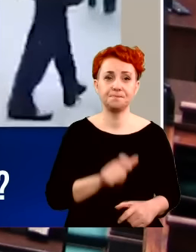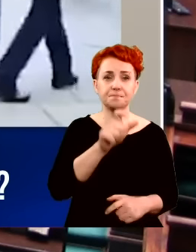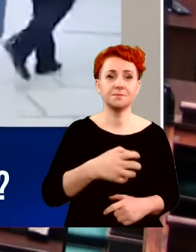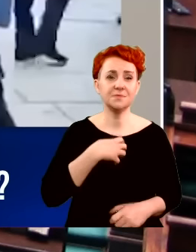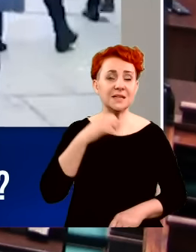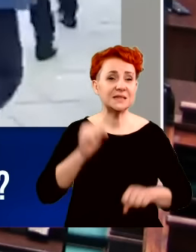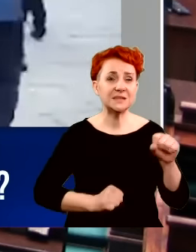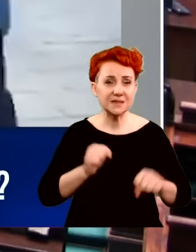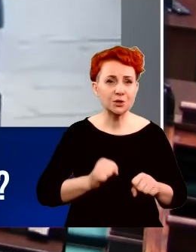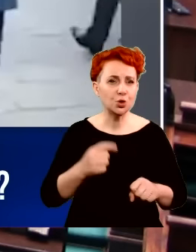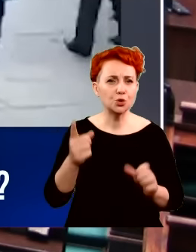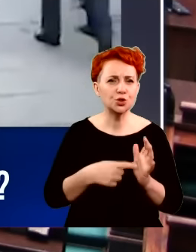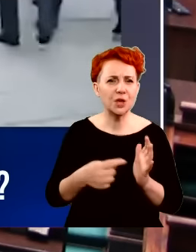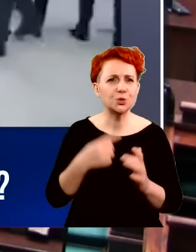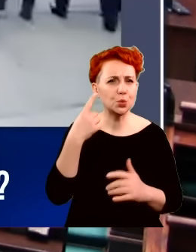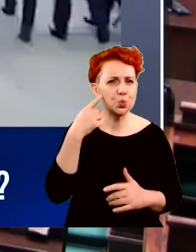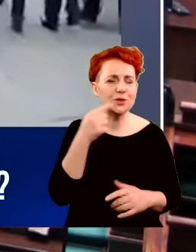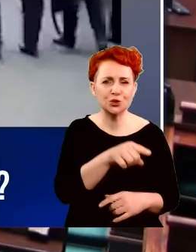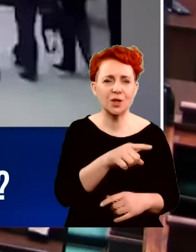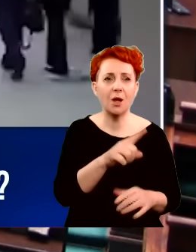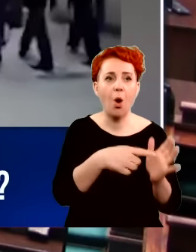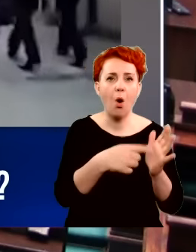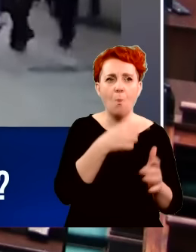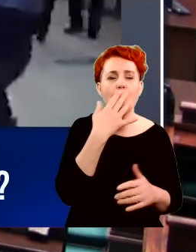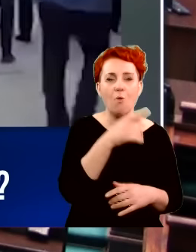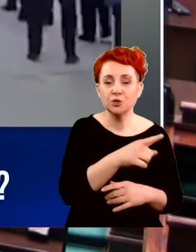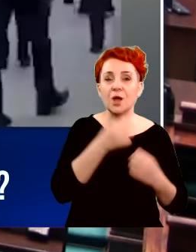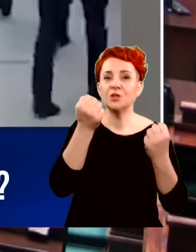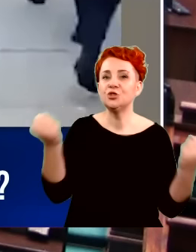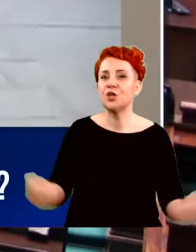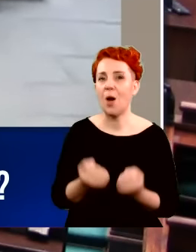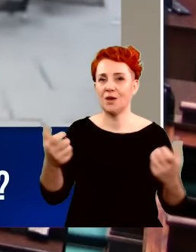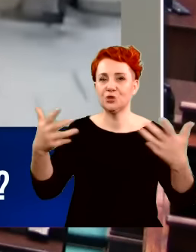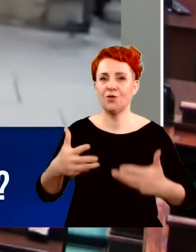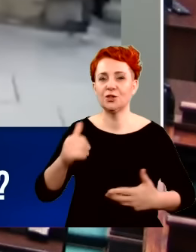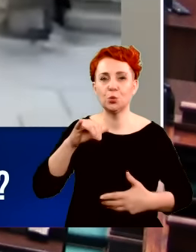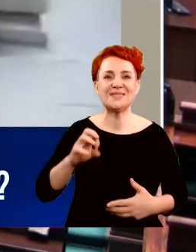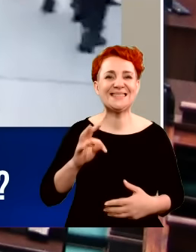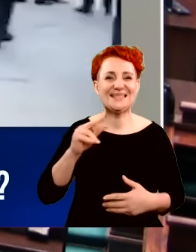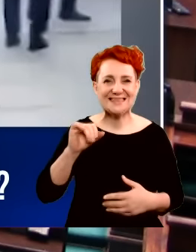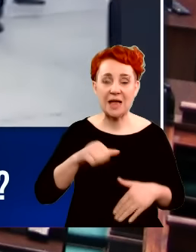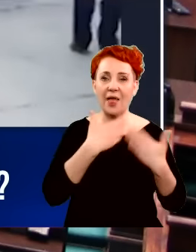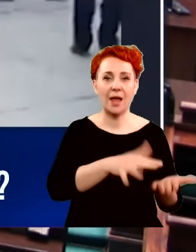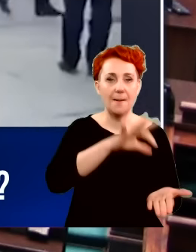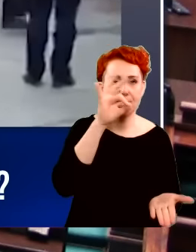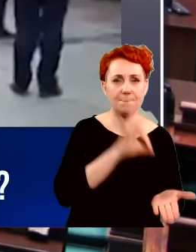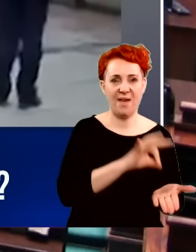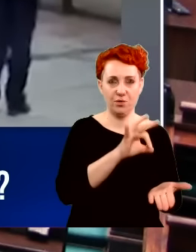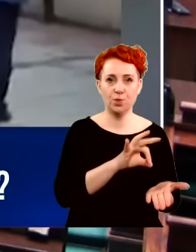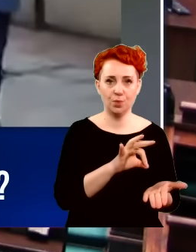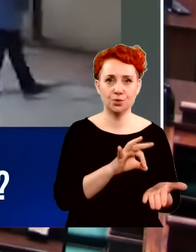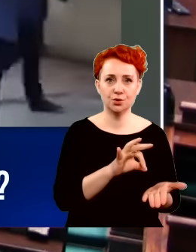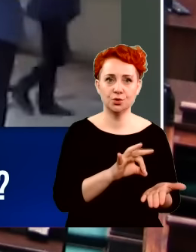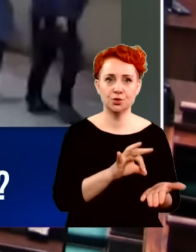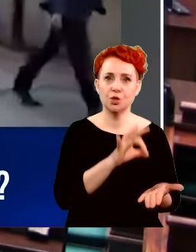często słyszę podkreślają że działalność stowarzyszenia justycja daje im gwarancję tego że ich